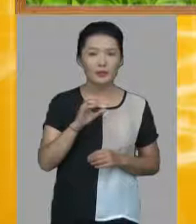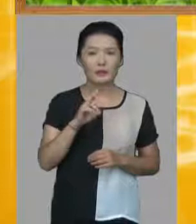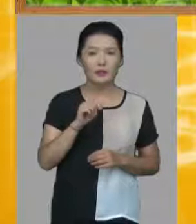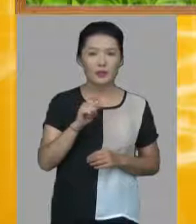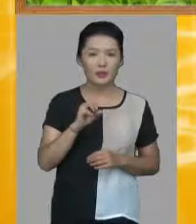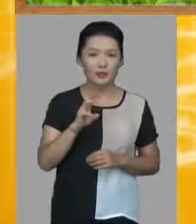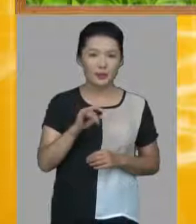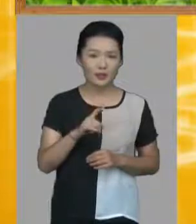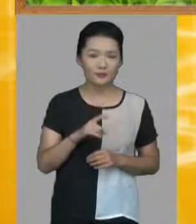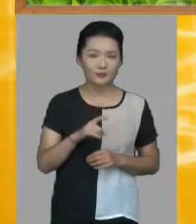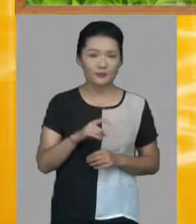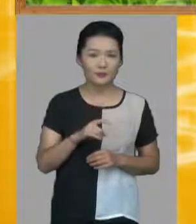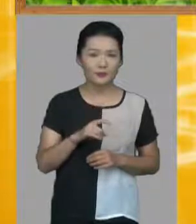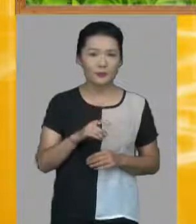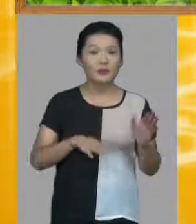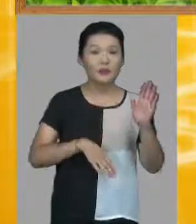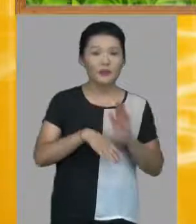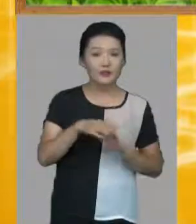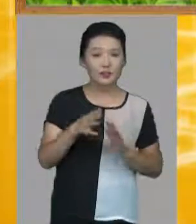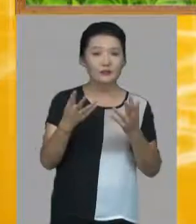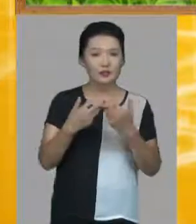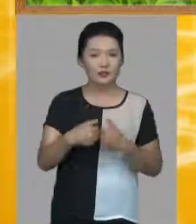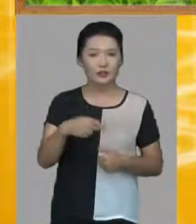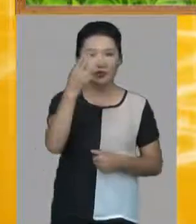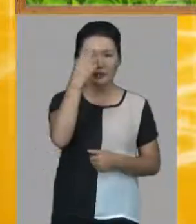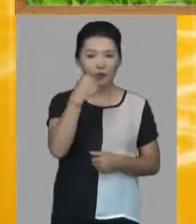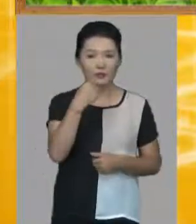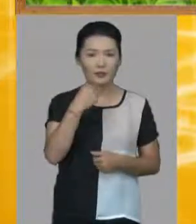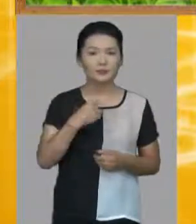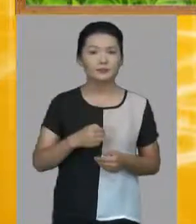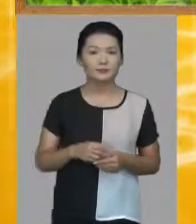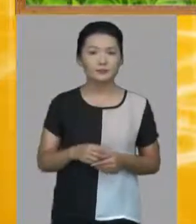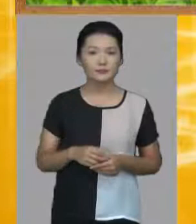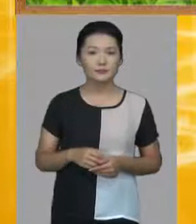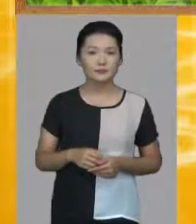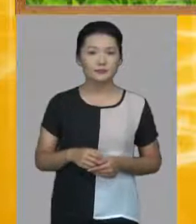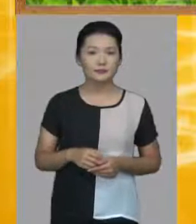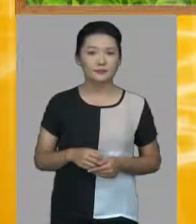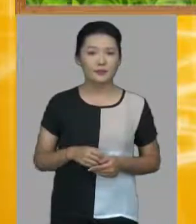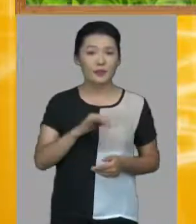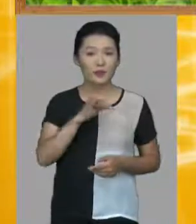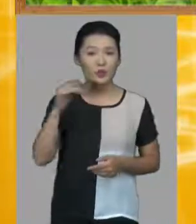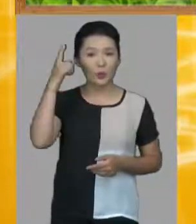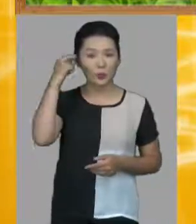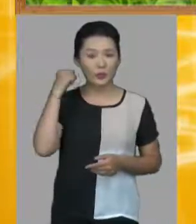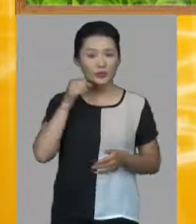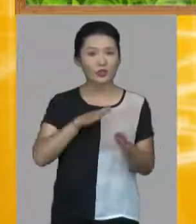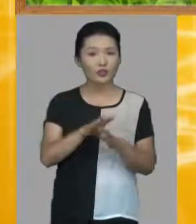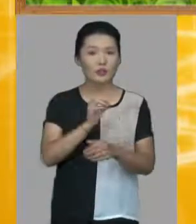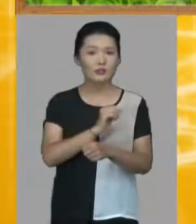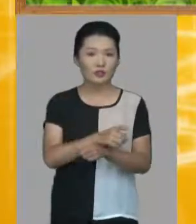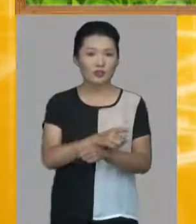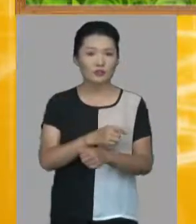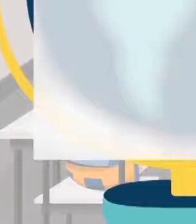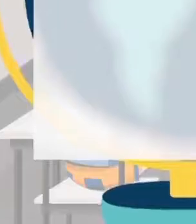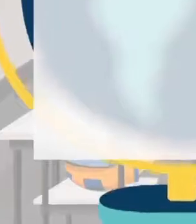слагаемых и совершенствовать вычислительные навыки и умение решать задачи.